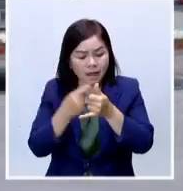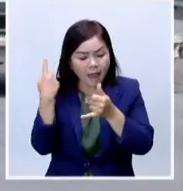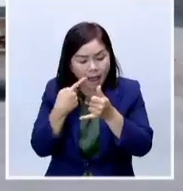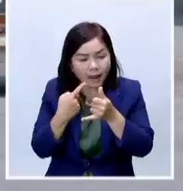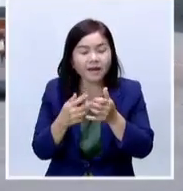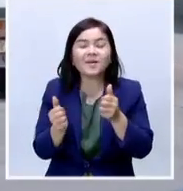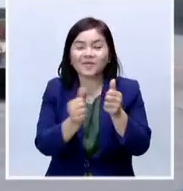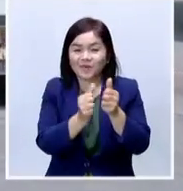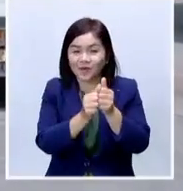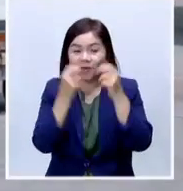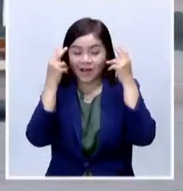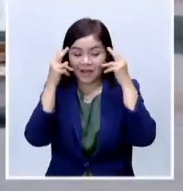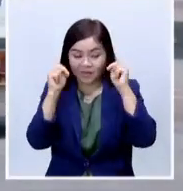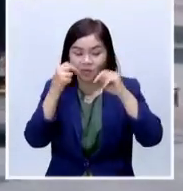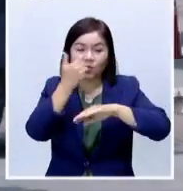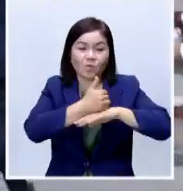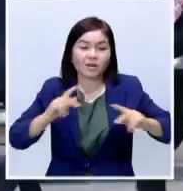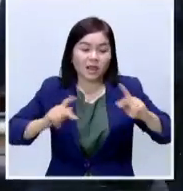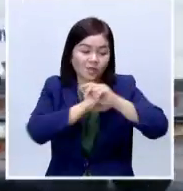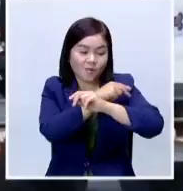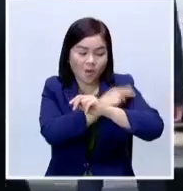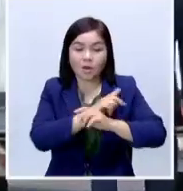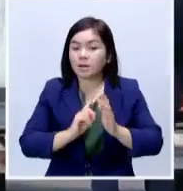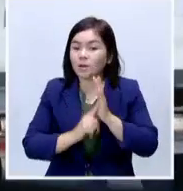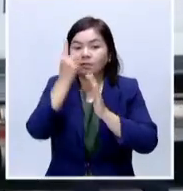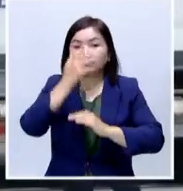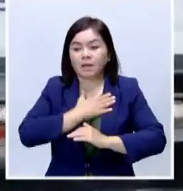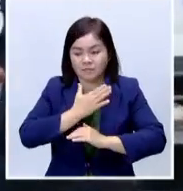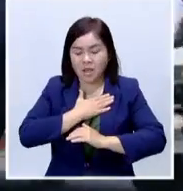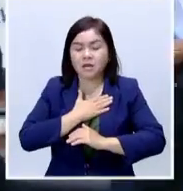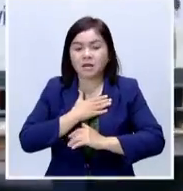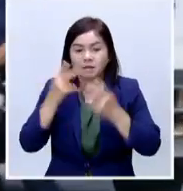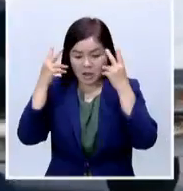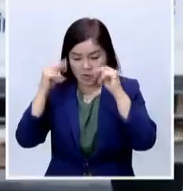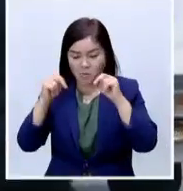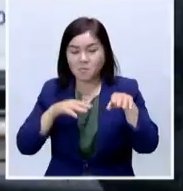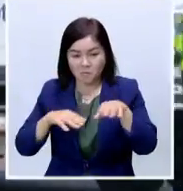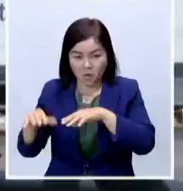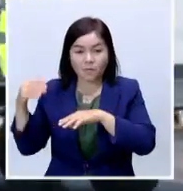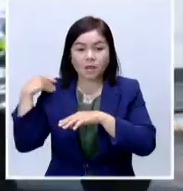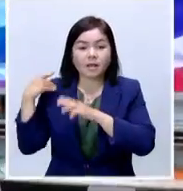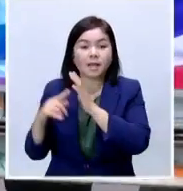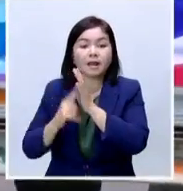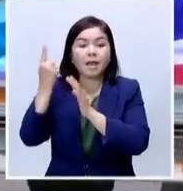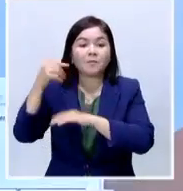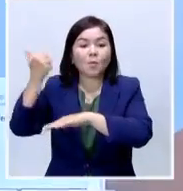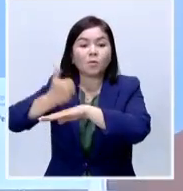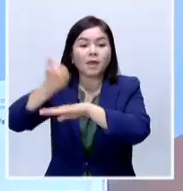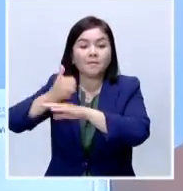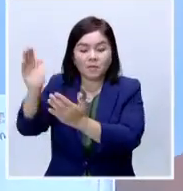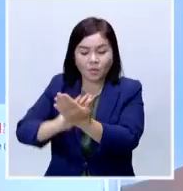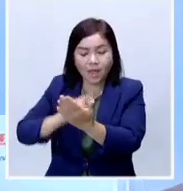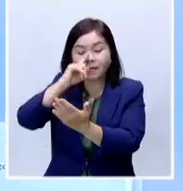รองนายกรัฐมนตรีและรัฐมนตรีว่าการกระทรวงสาธารณสุขบอกเลยว่าท่านนายกไงครับท่านนายกเนี่ยในฐานะผู้นำประเทศ